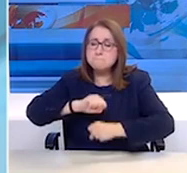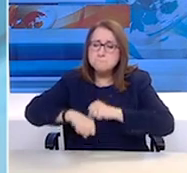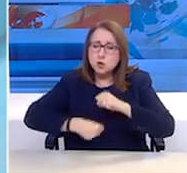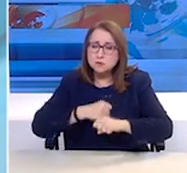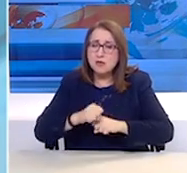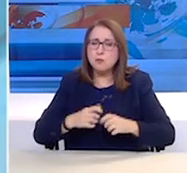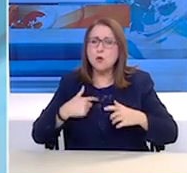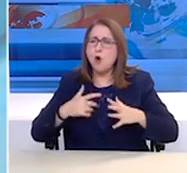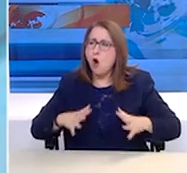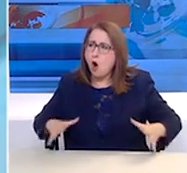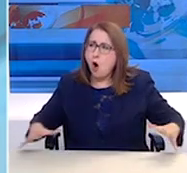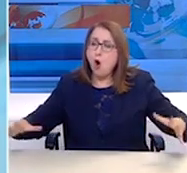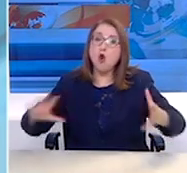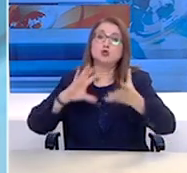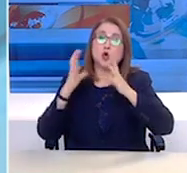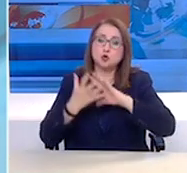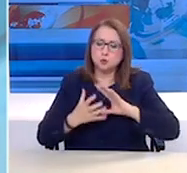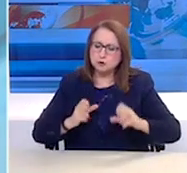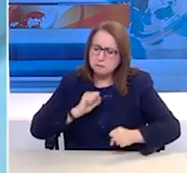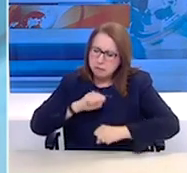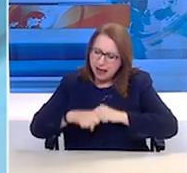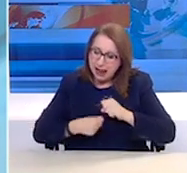κόσμος στενάζει, αλλά ελπίζει.